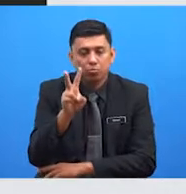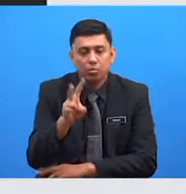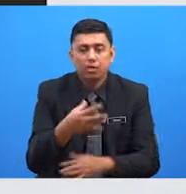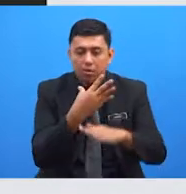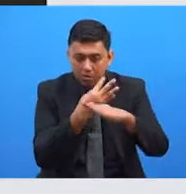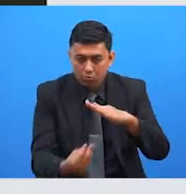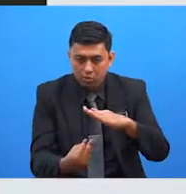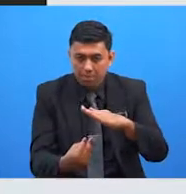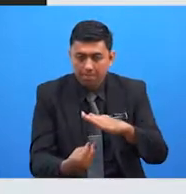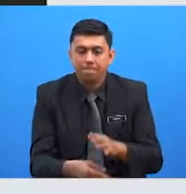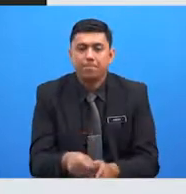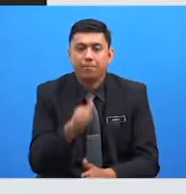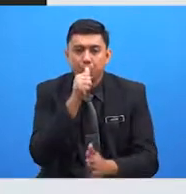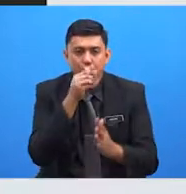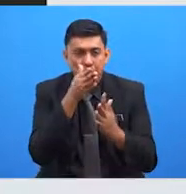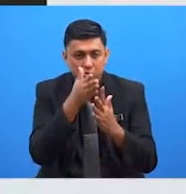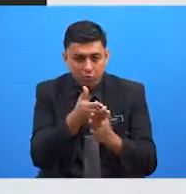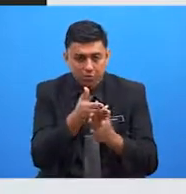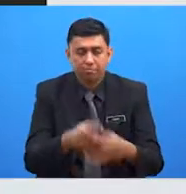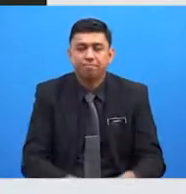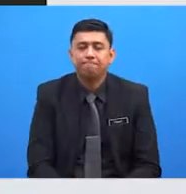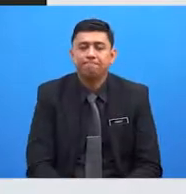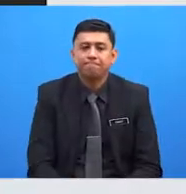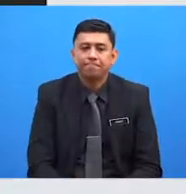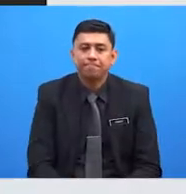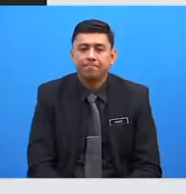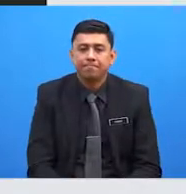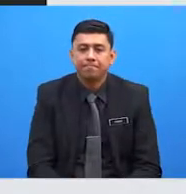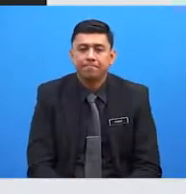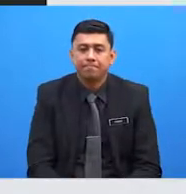input berjenis password untuk password.